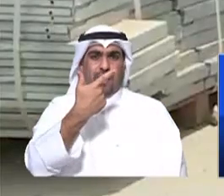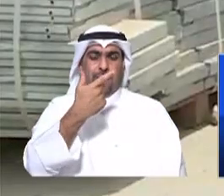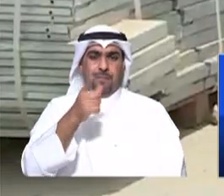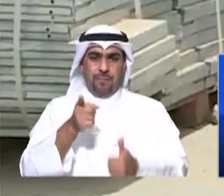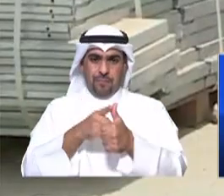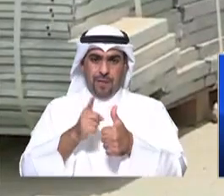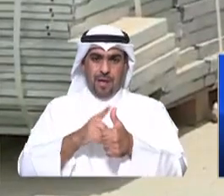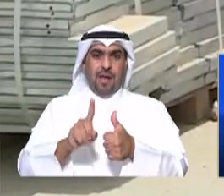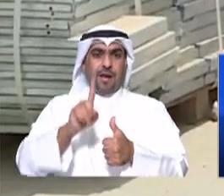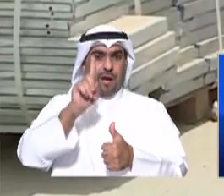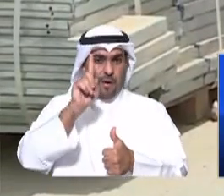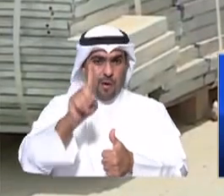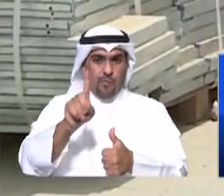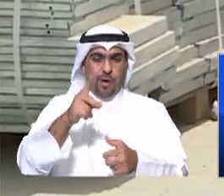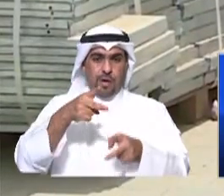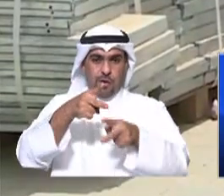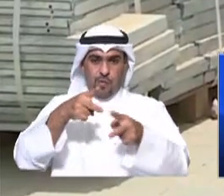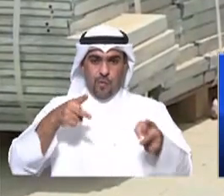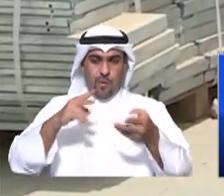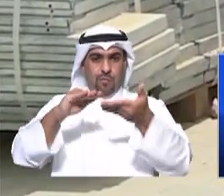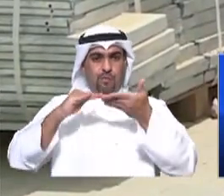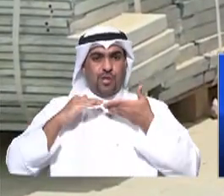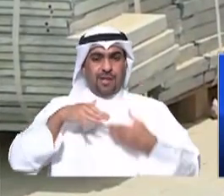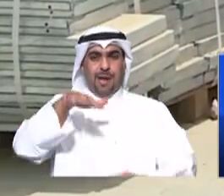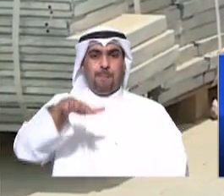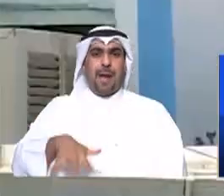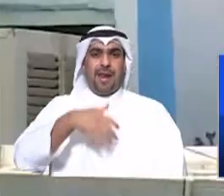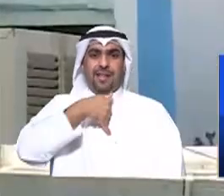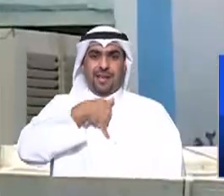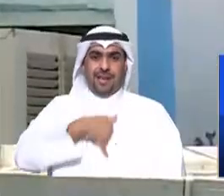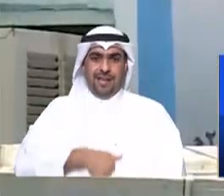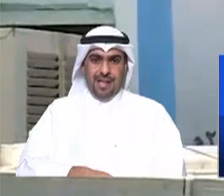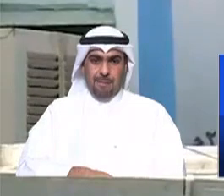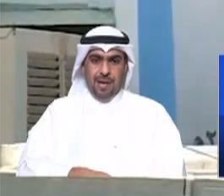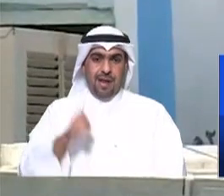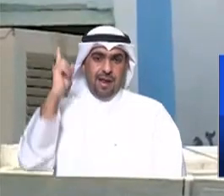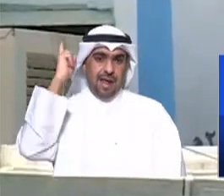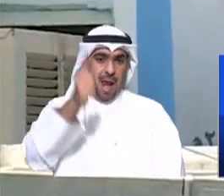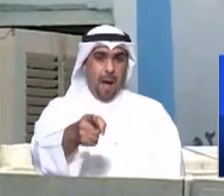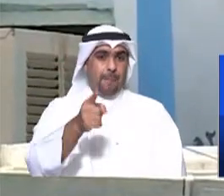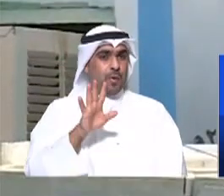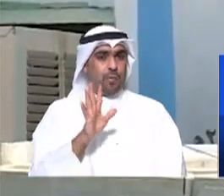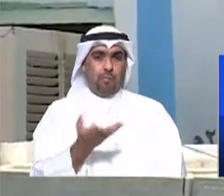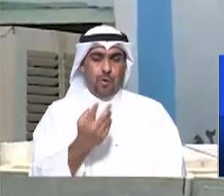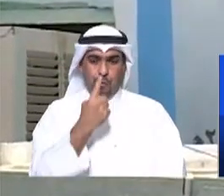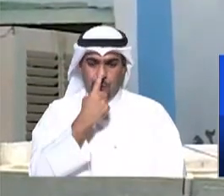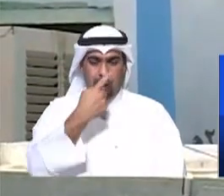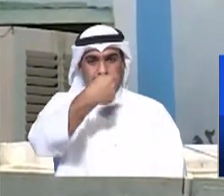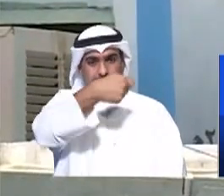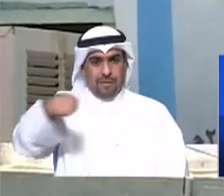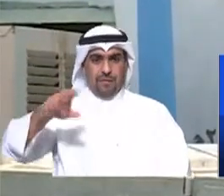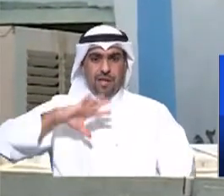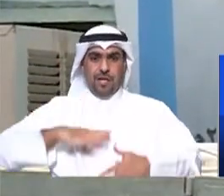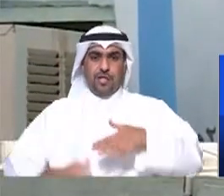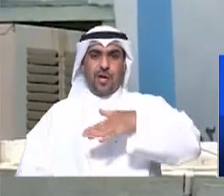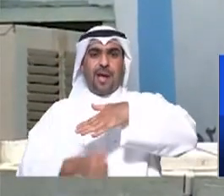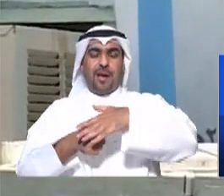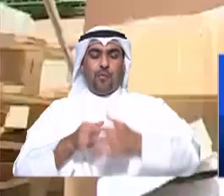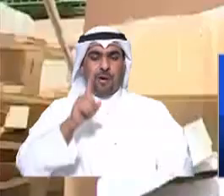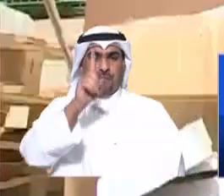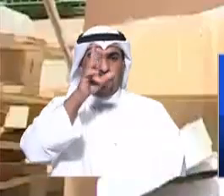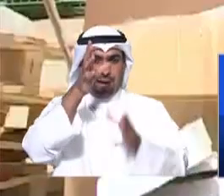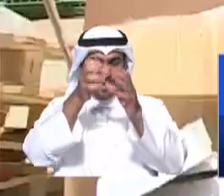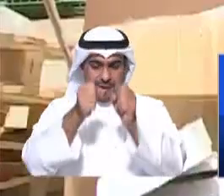العطاء الذي لا ينضب، في ظل رعاية كريمة من حضرة صاحب السمو أمير البلاد الشيخ نواف